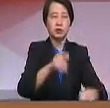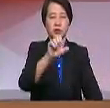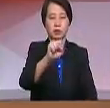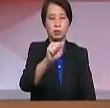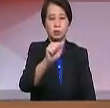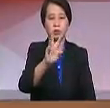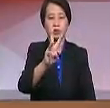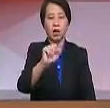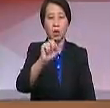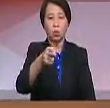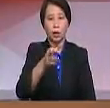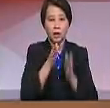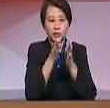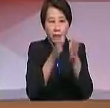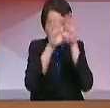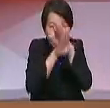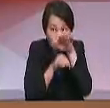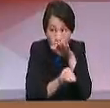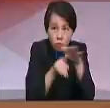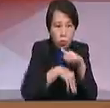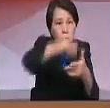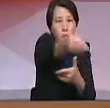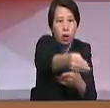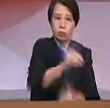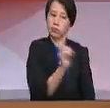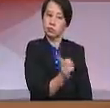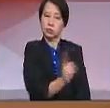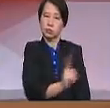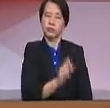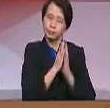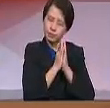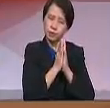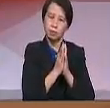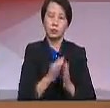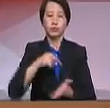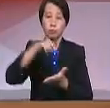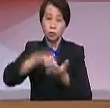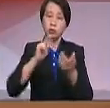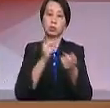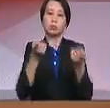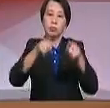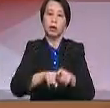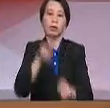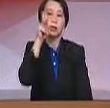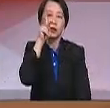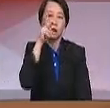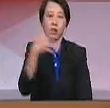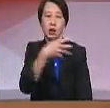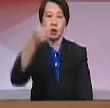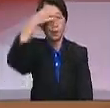keluar, semata-mata untuk keluar. Jadi ini keadaan yang berlaku di Kedah dan